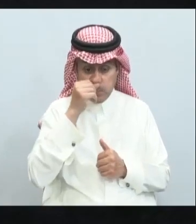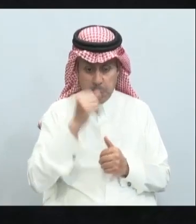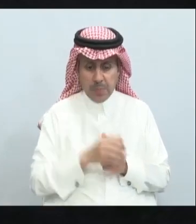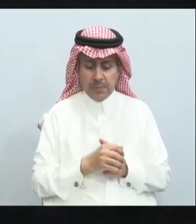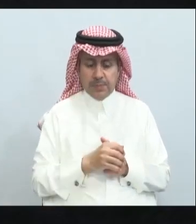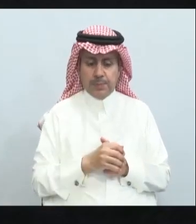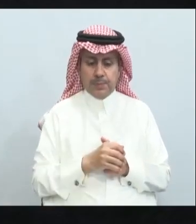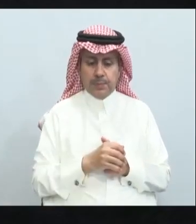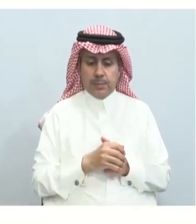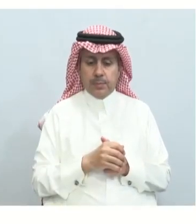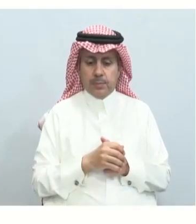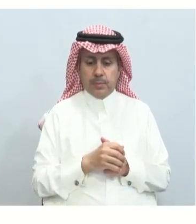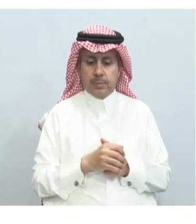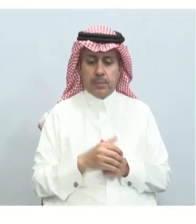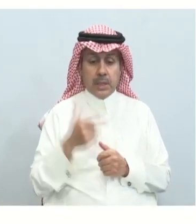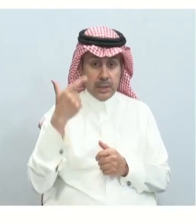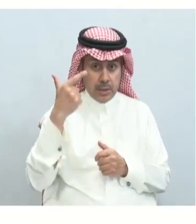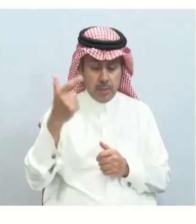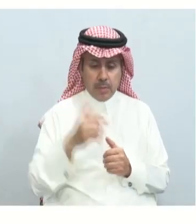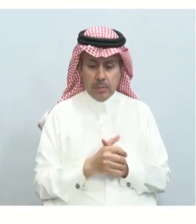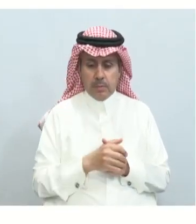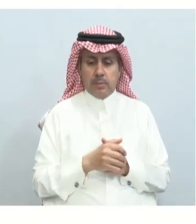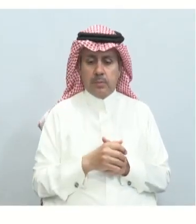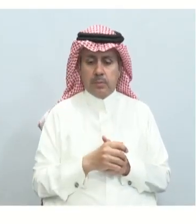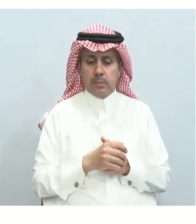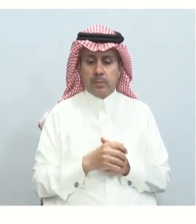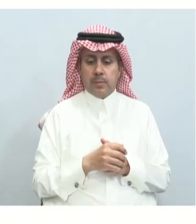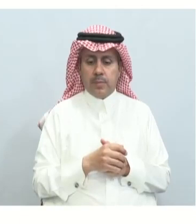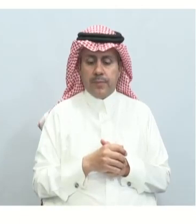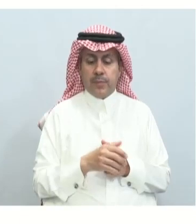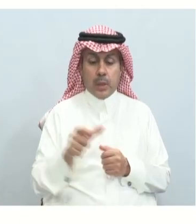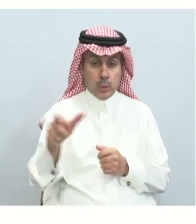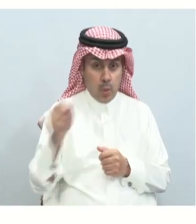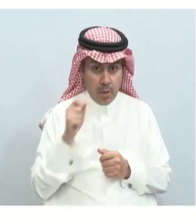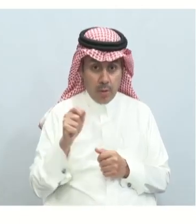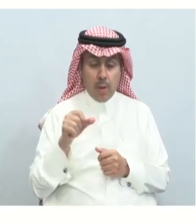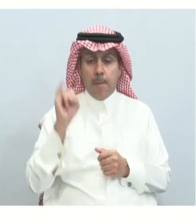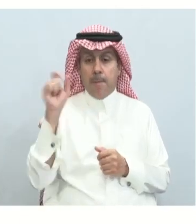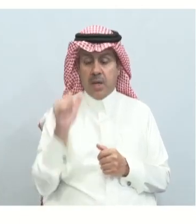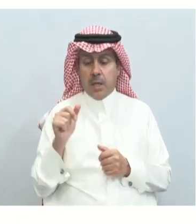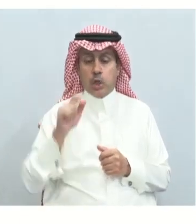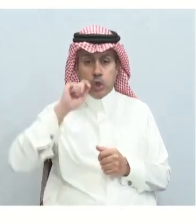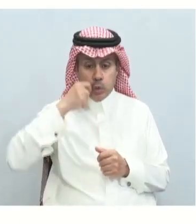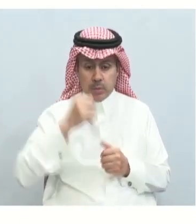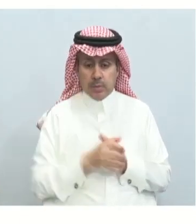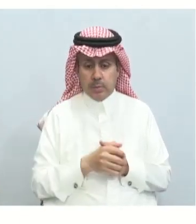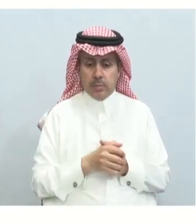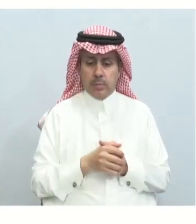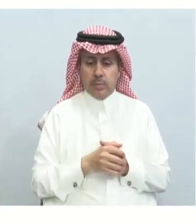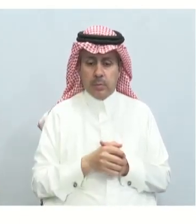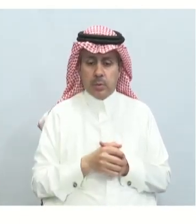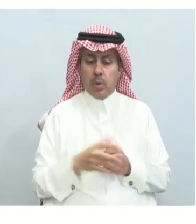اللقيحة بالتالي يجوز مثل هذا الامر الامر الاخر ان تؤخذ نطفه الزوج هذا لا اشكال